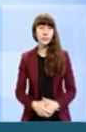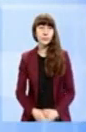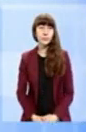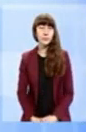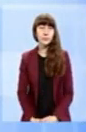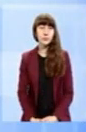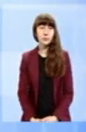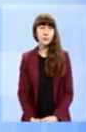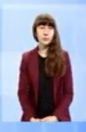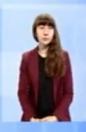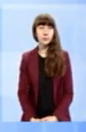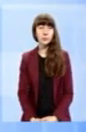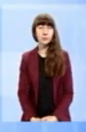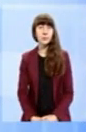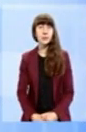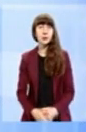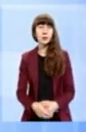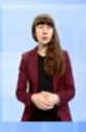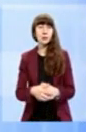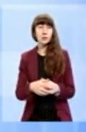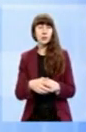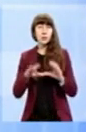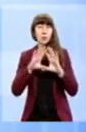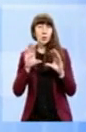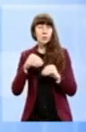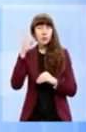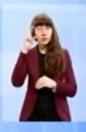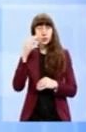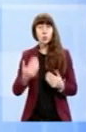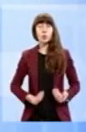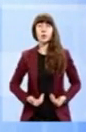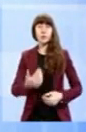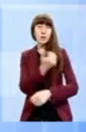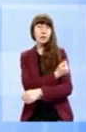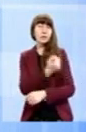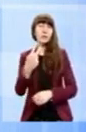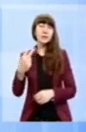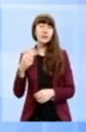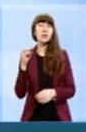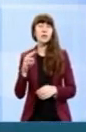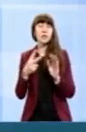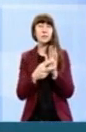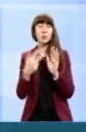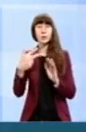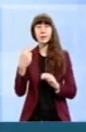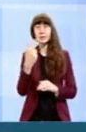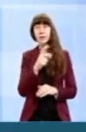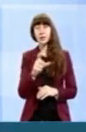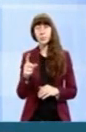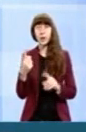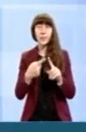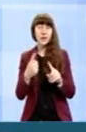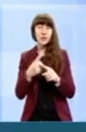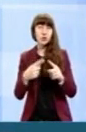по селам и сельским округам. По городу Аркалык общее количество жителей, подлежащих вакцинации, составляет 22 832 человека. По